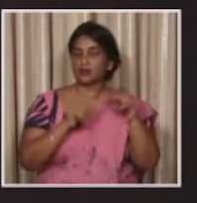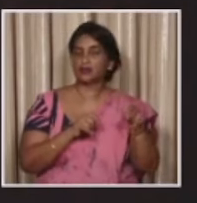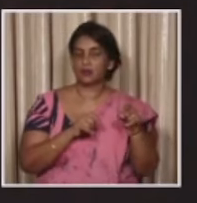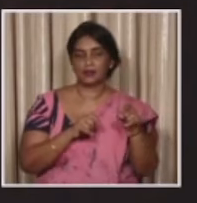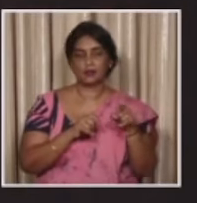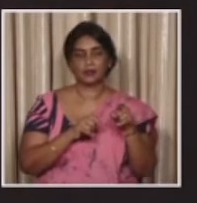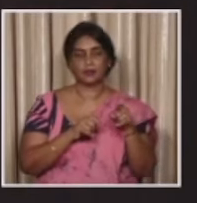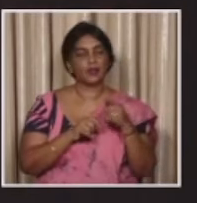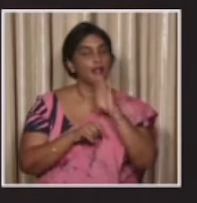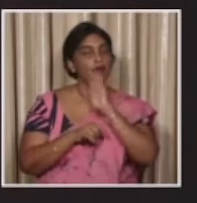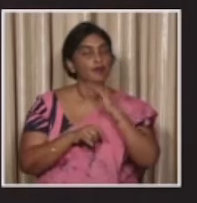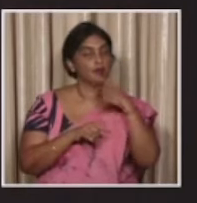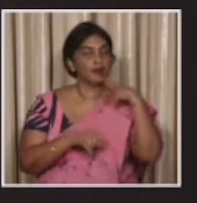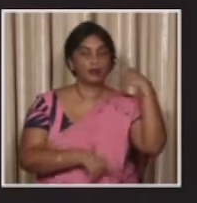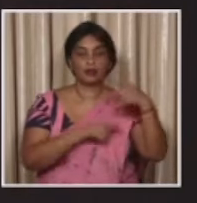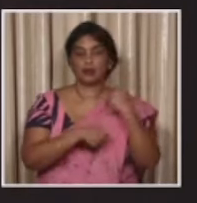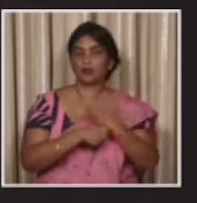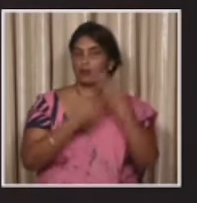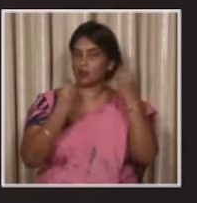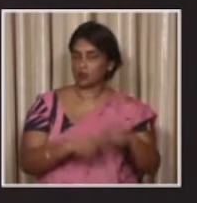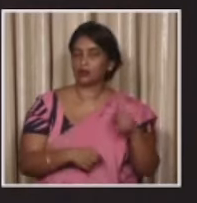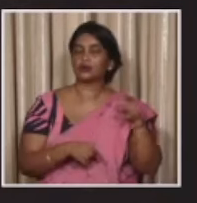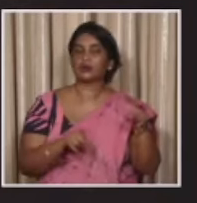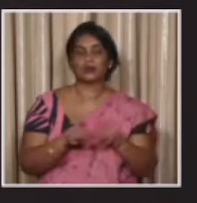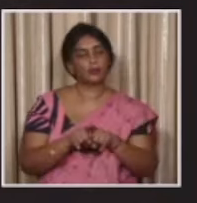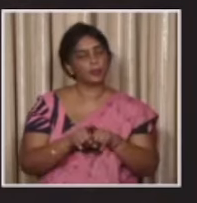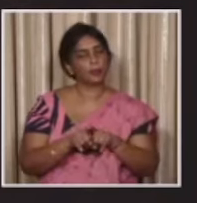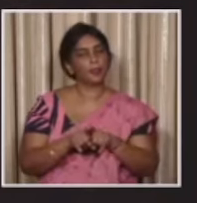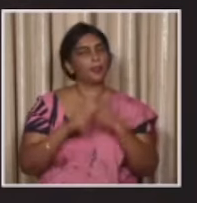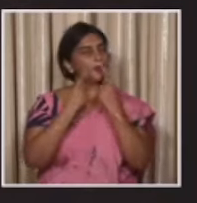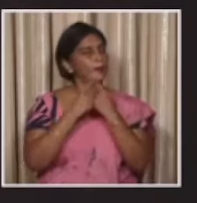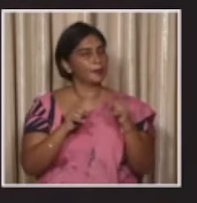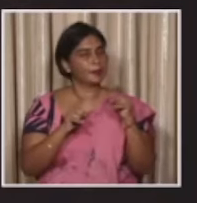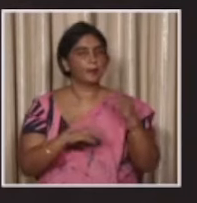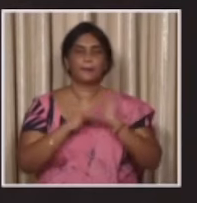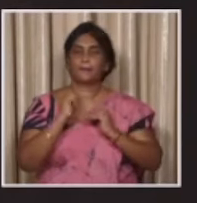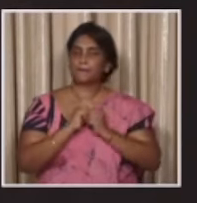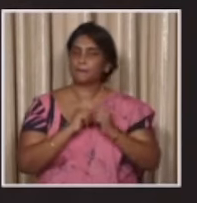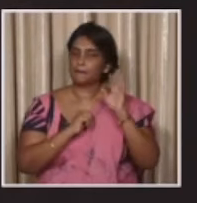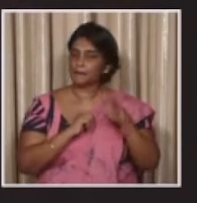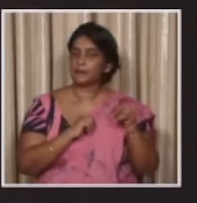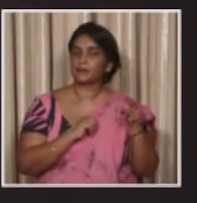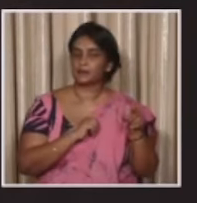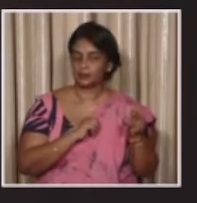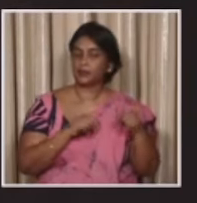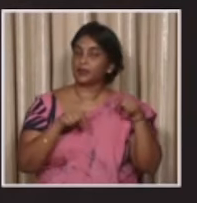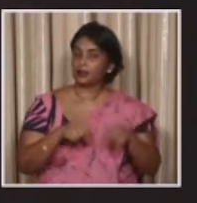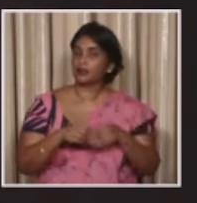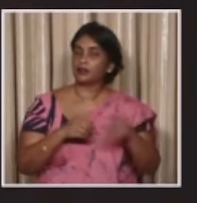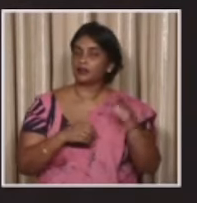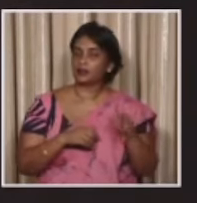පව ඇඹිලිපිටිය බලාගාරයේ රජයට අහිමි කරා. ඒ වගේම විවිධ ක්‍රියාමාර්ග නිසා අද